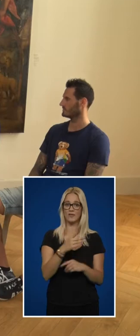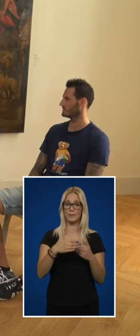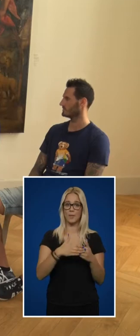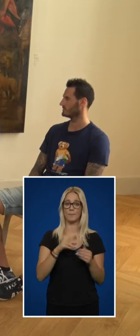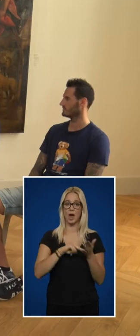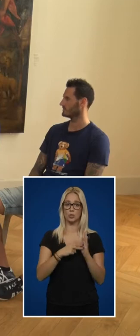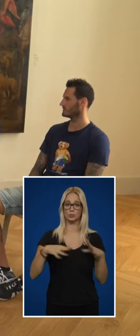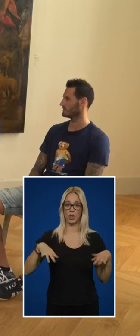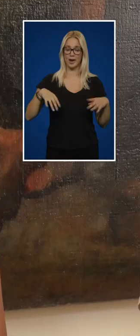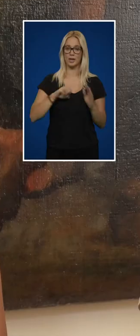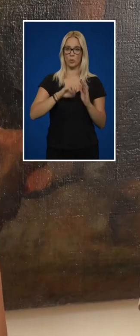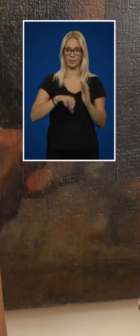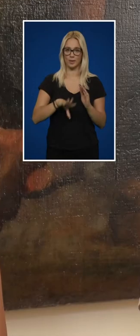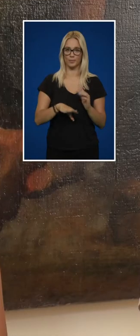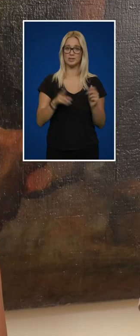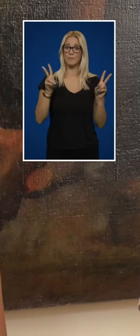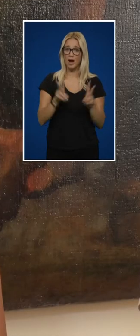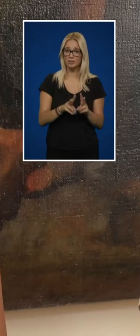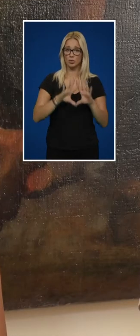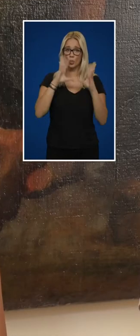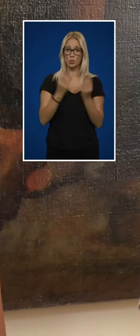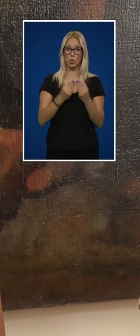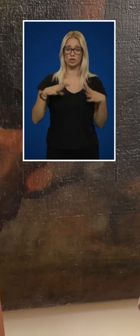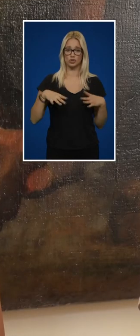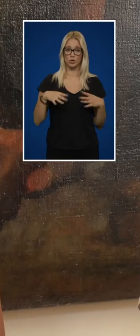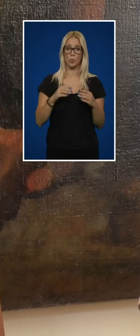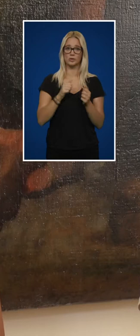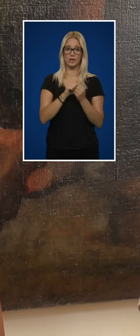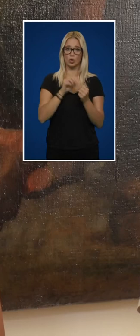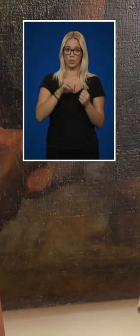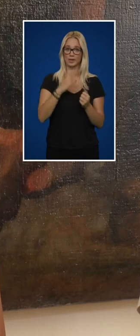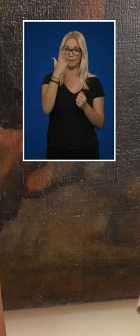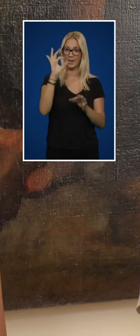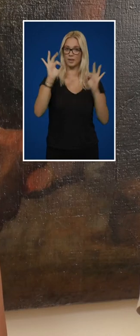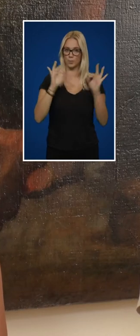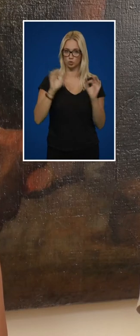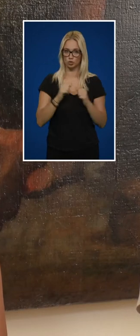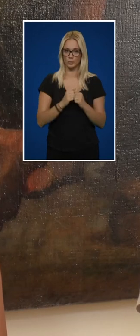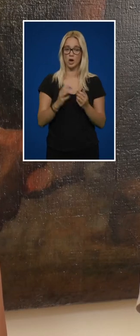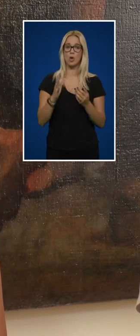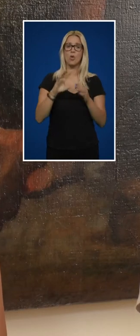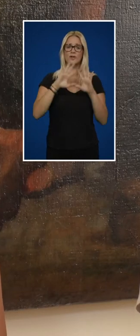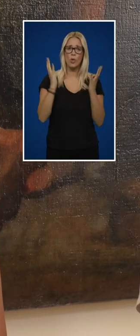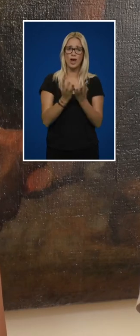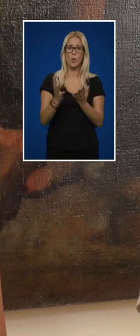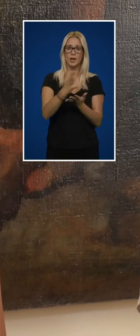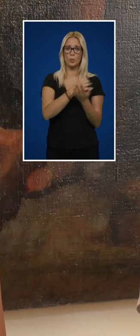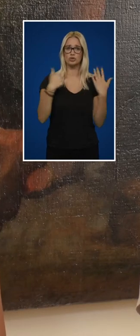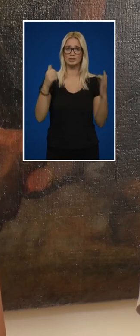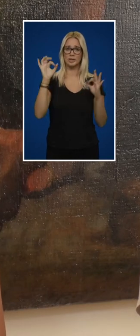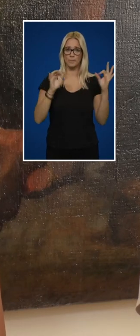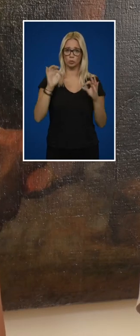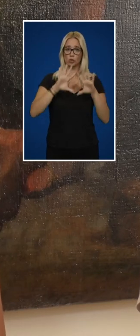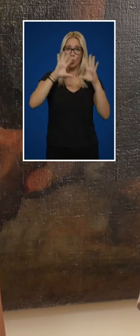5%, odvojeno prikupiti 60% mase ukupnog komunalnog otpada, dakle 60% odvojeno prikupiti papir,